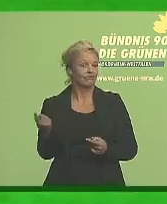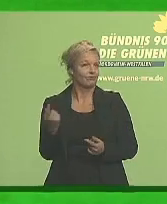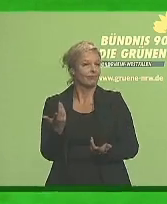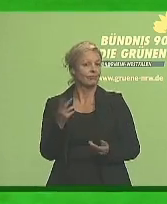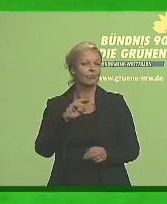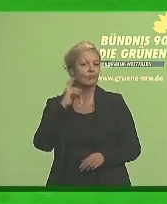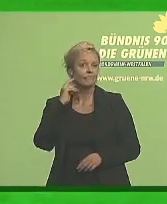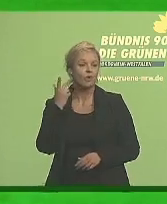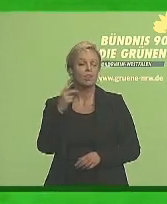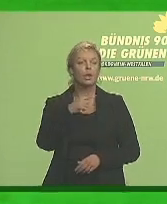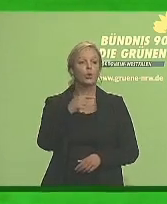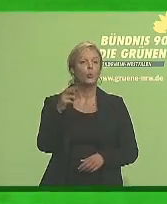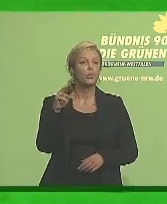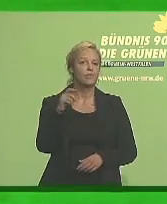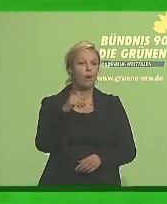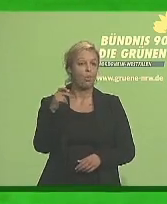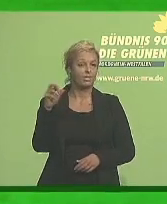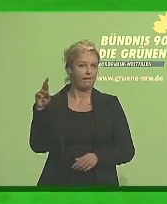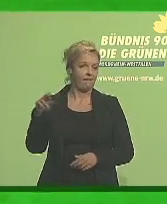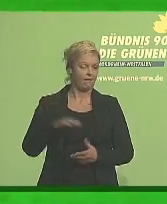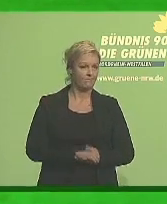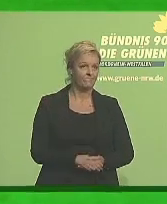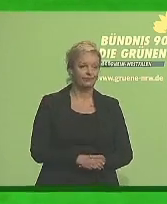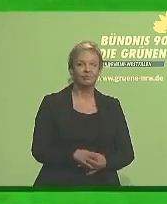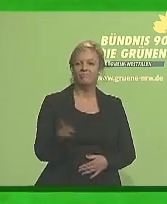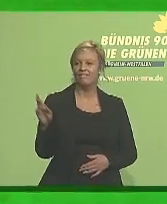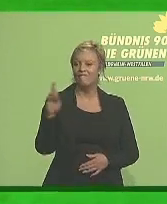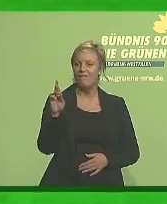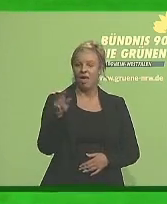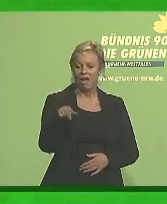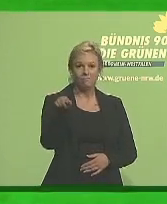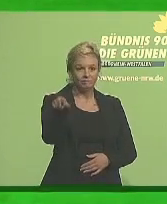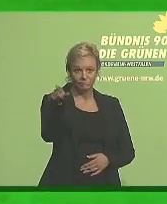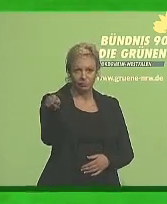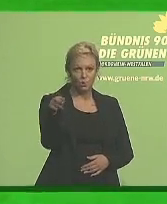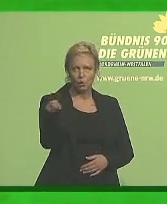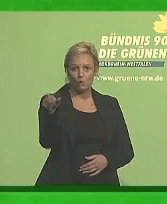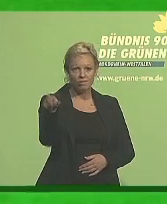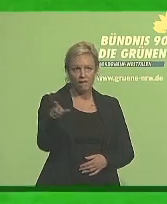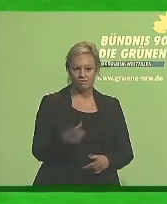Oettinger. Wer stoppt jetzt Günther Oettinger?